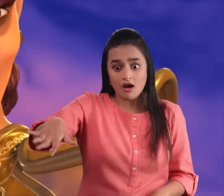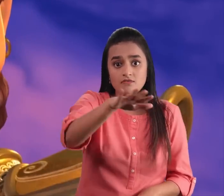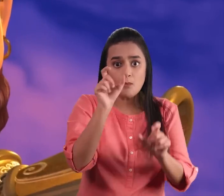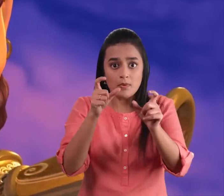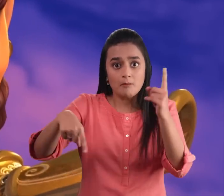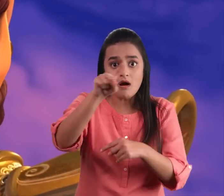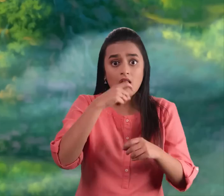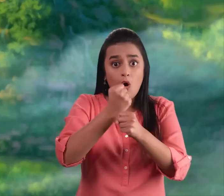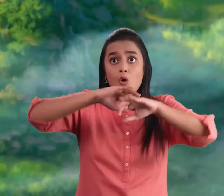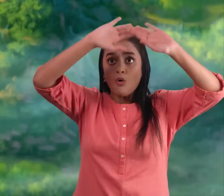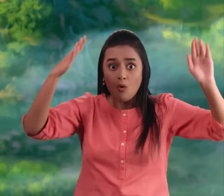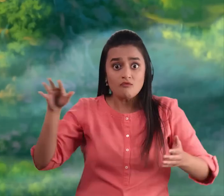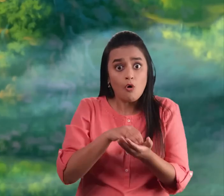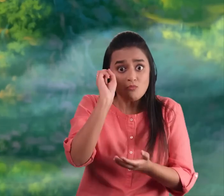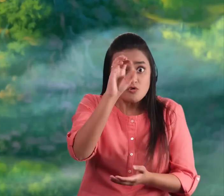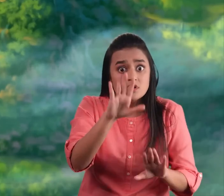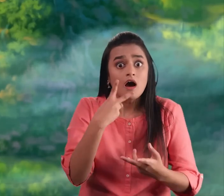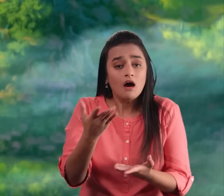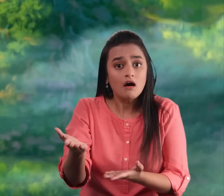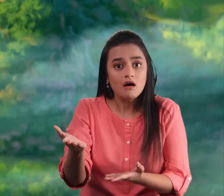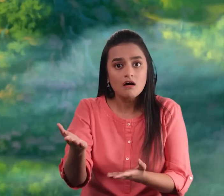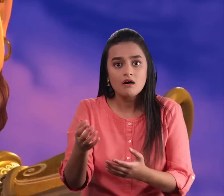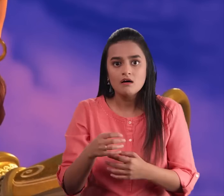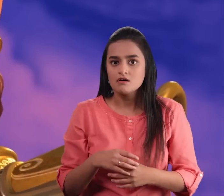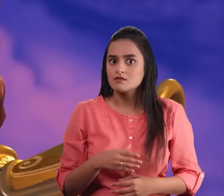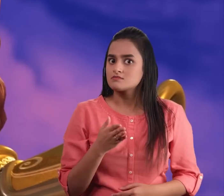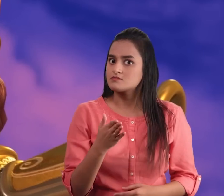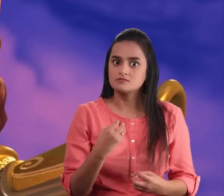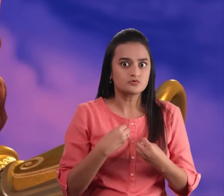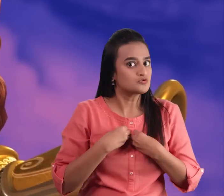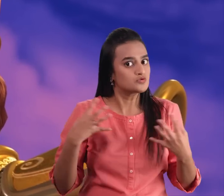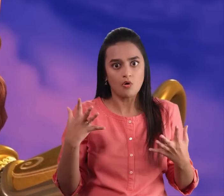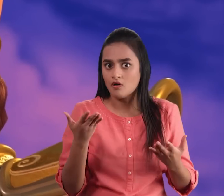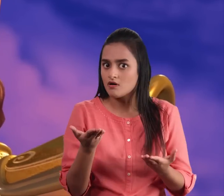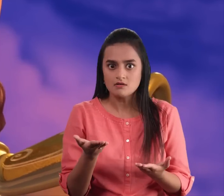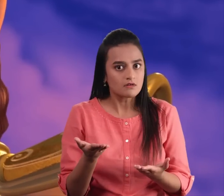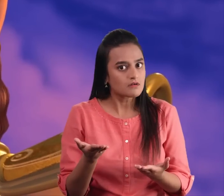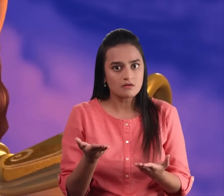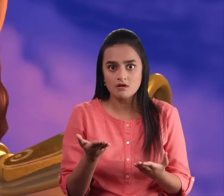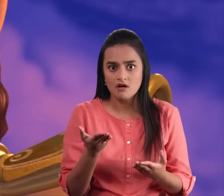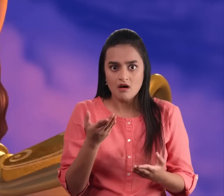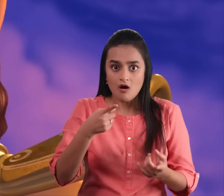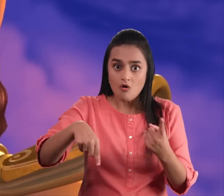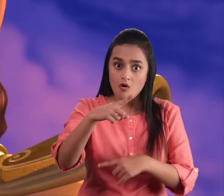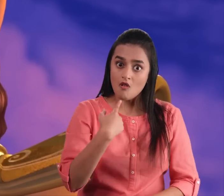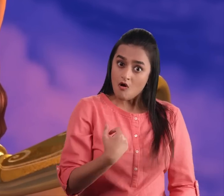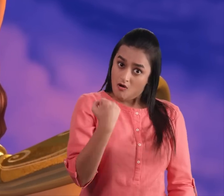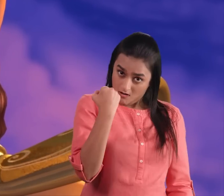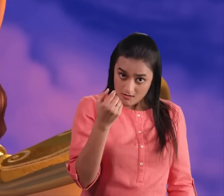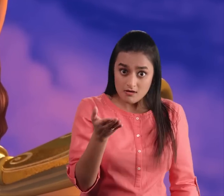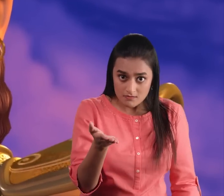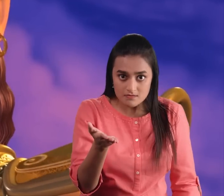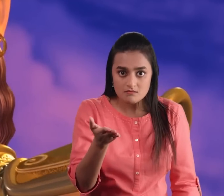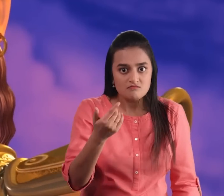वृंदावन वासी गोवर्धन पर्वत की पूजा कर रहे हैं। ये तो बड़े अचरज की बात है। उनकी ये